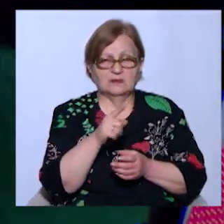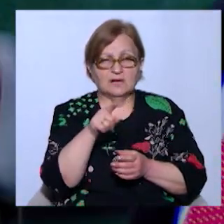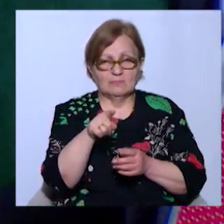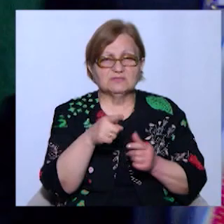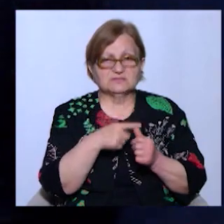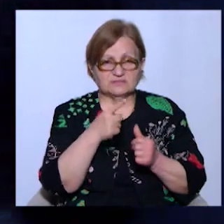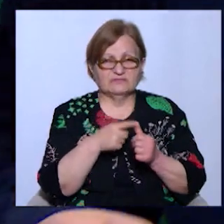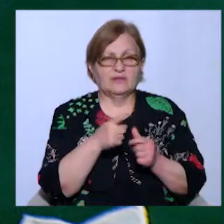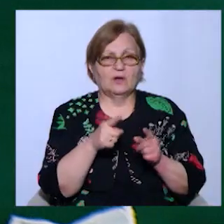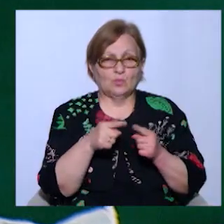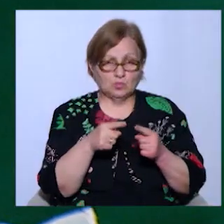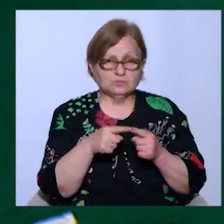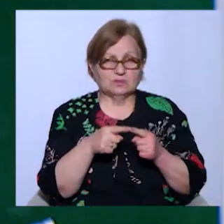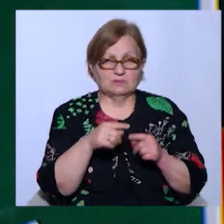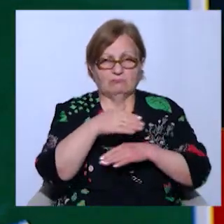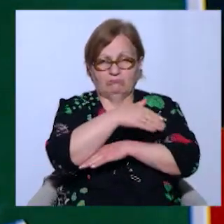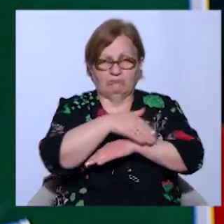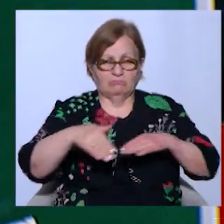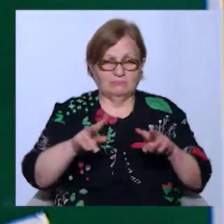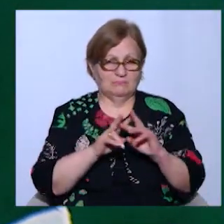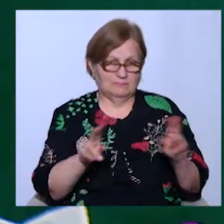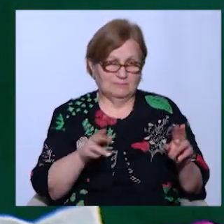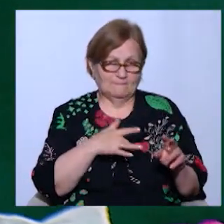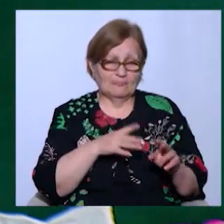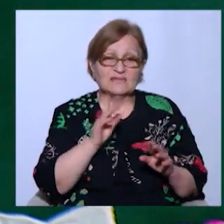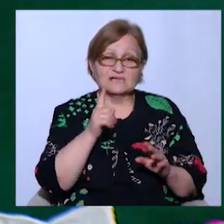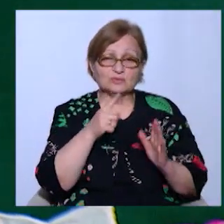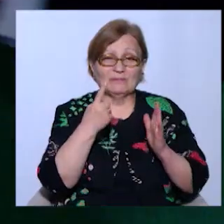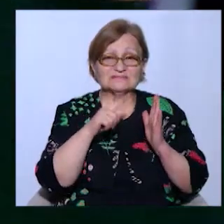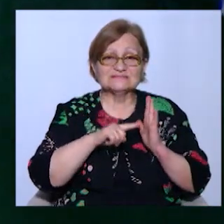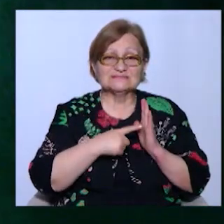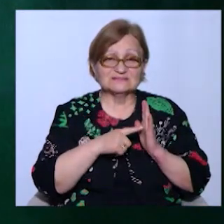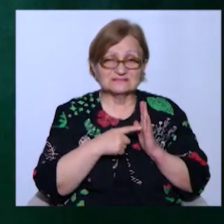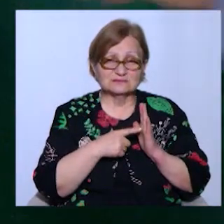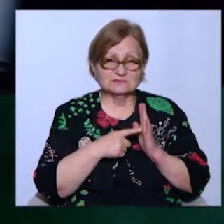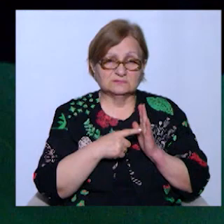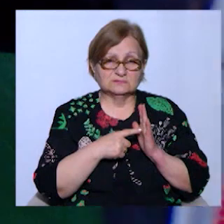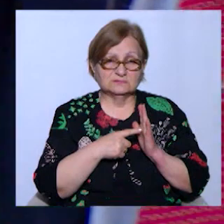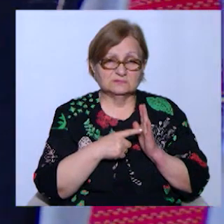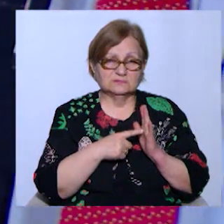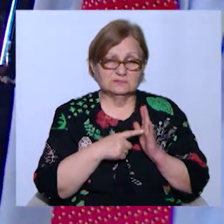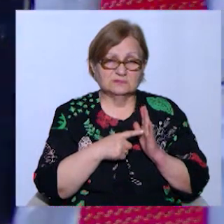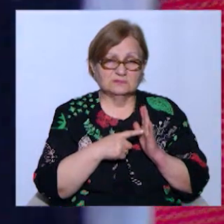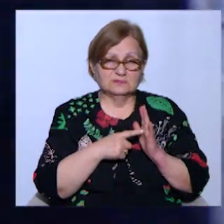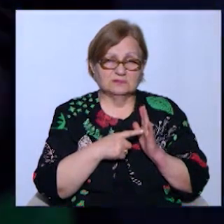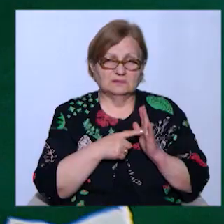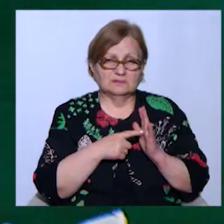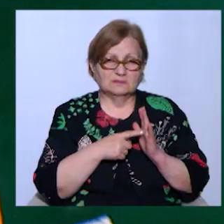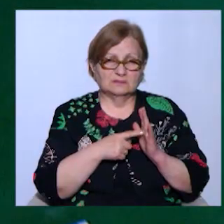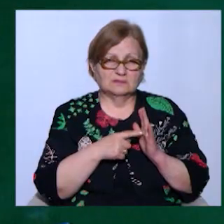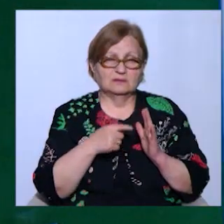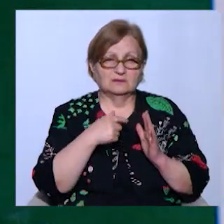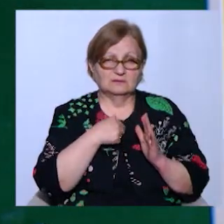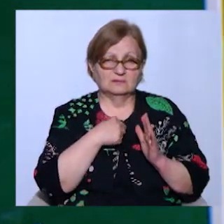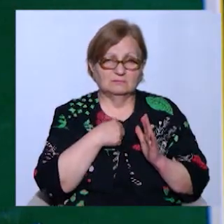მაგრამ გაშლილი კუთხე არსებობს, იმიტომ რომ ერთი წერტილიდან არსებობს. რას ნიშნავს არსებობს? მე დავარქვი სწორედ